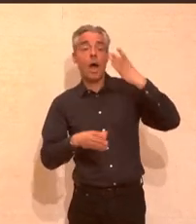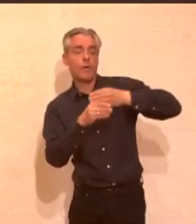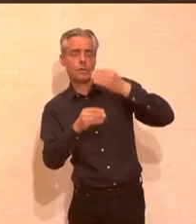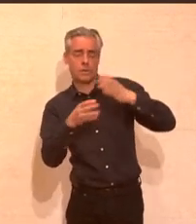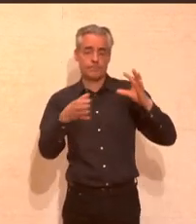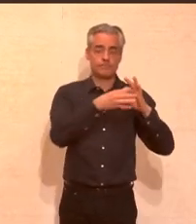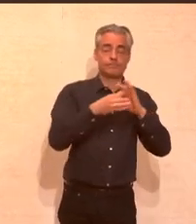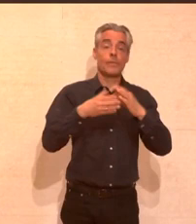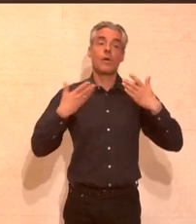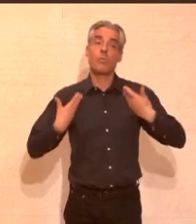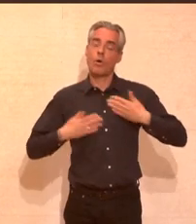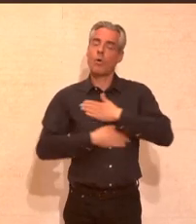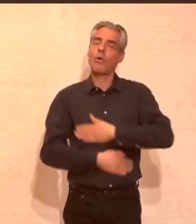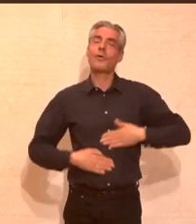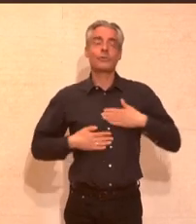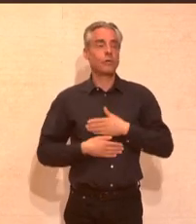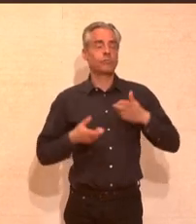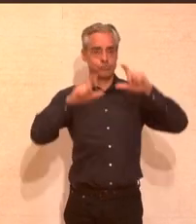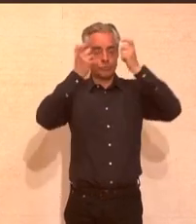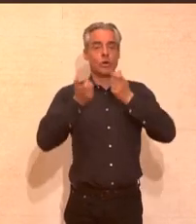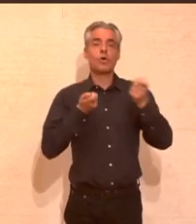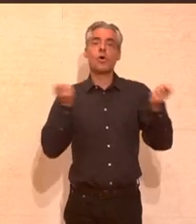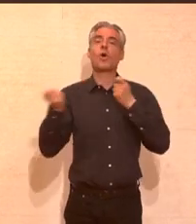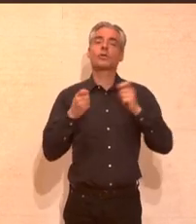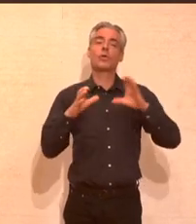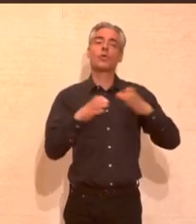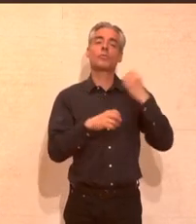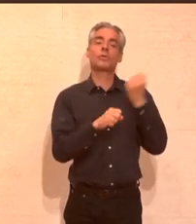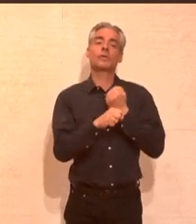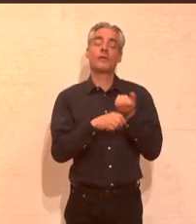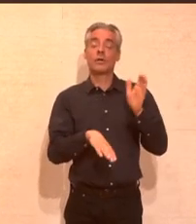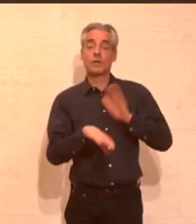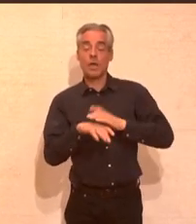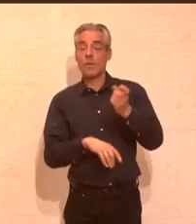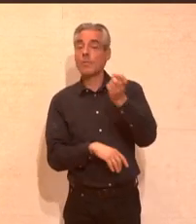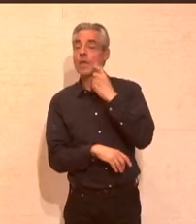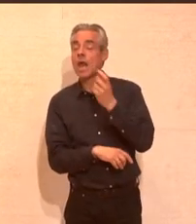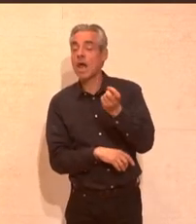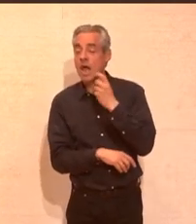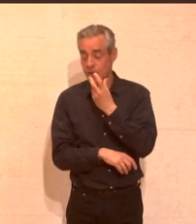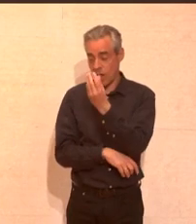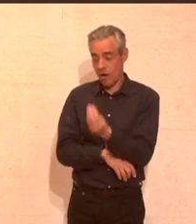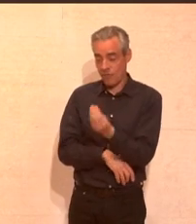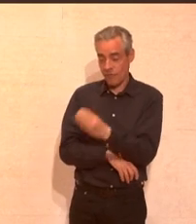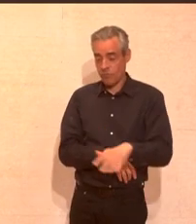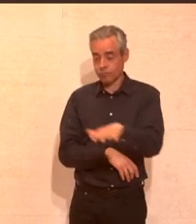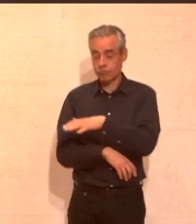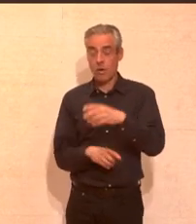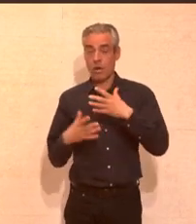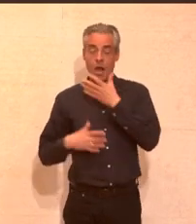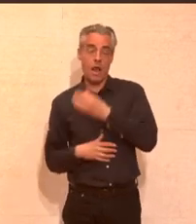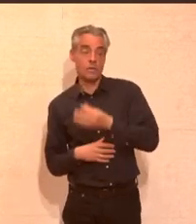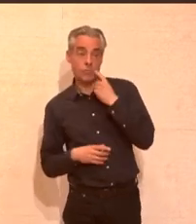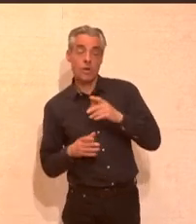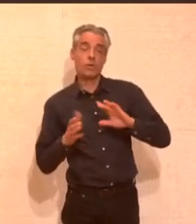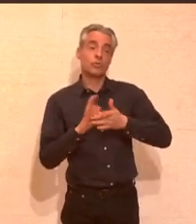Donc je suis ravie de coordonner le groupe de travail sur le bien-être des élèves, et avec l'ensemble des collaborateurs de ce